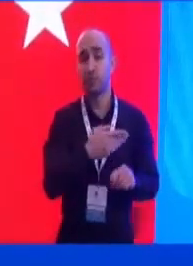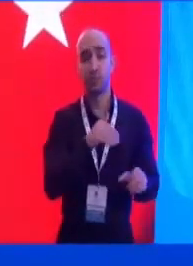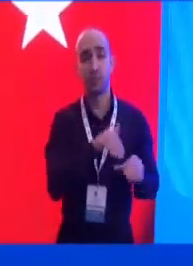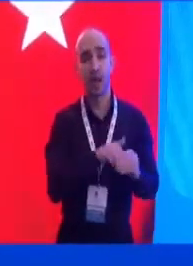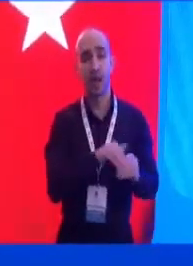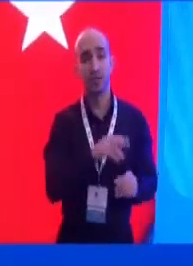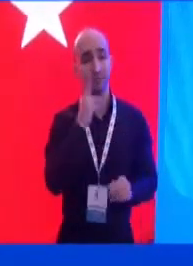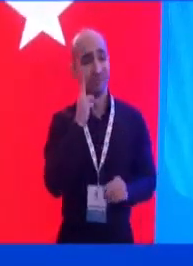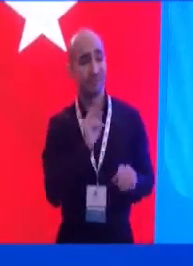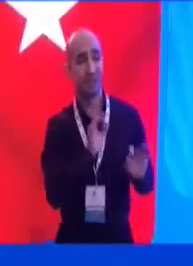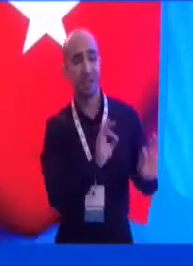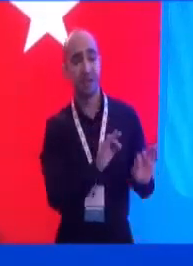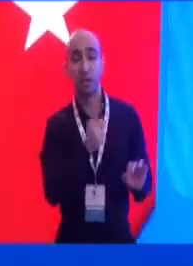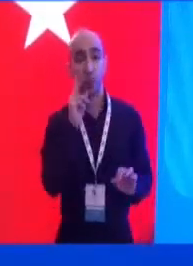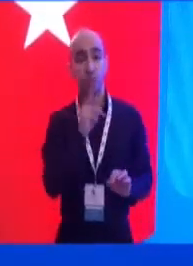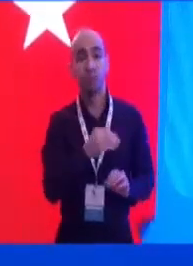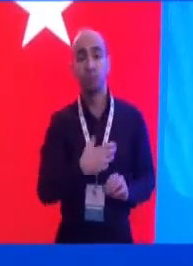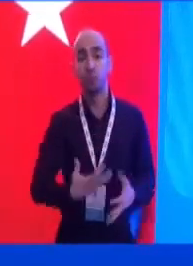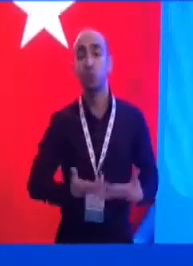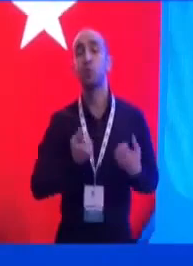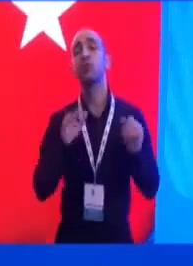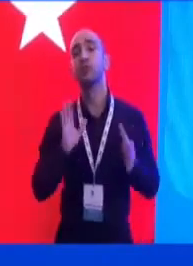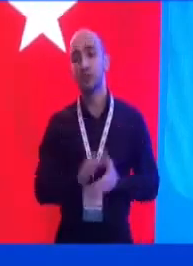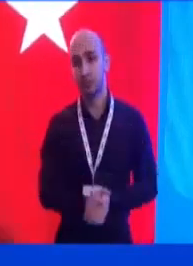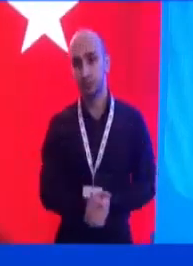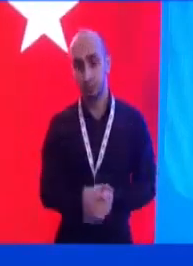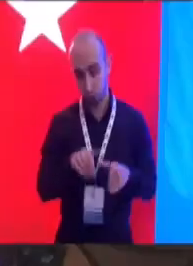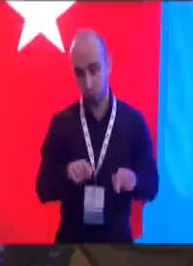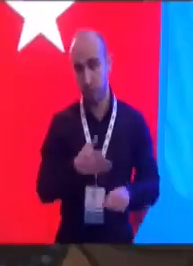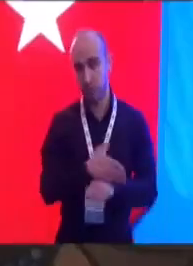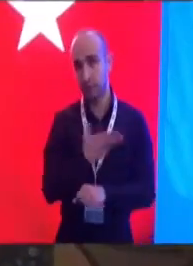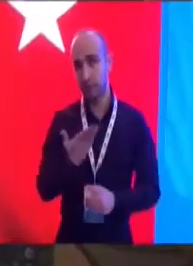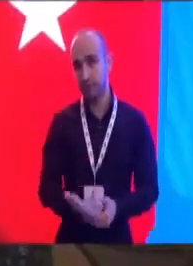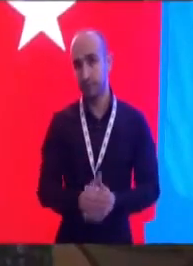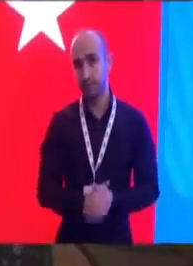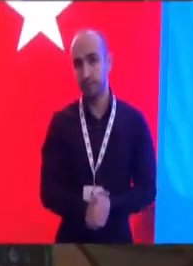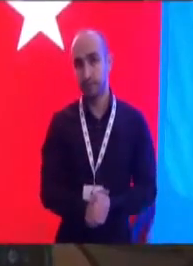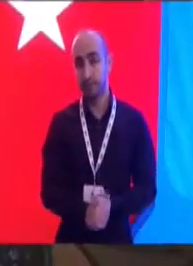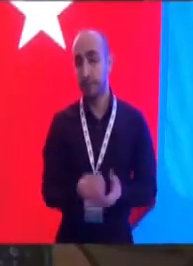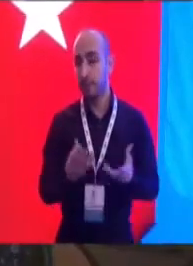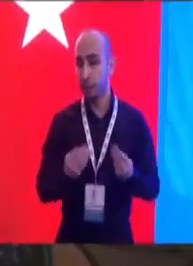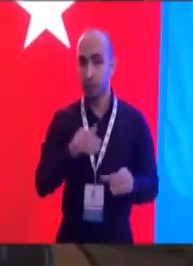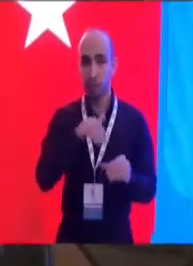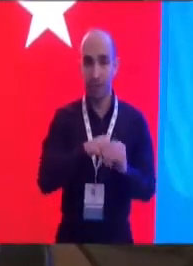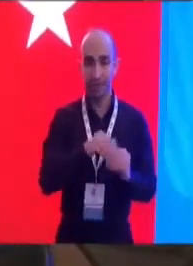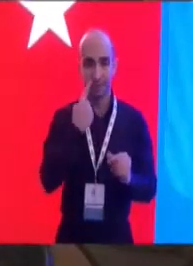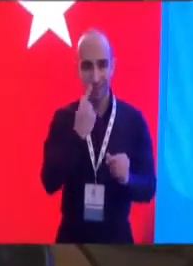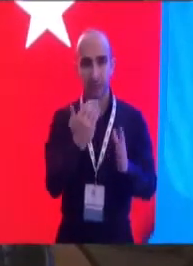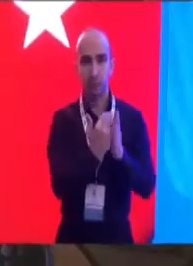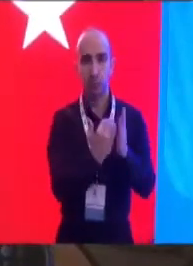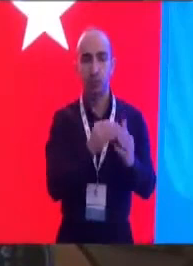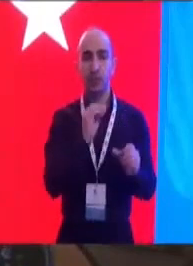de kurtulamıyorlar. Bu gerçeği de görmemiz gerekiyor. Pek çok parti programında kadının